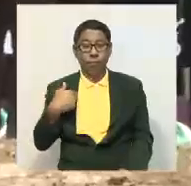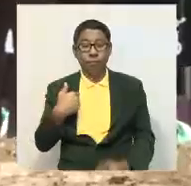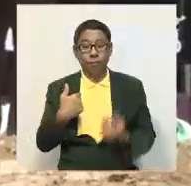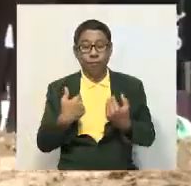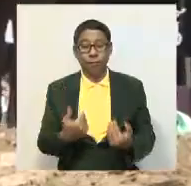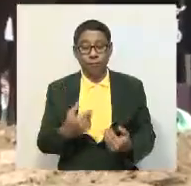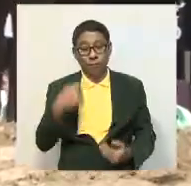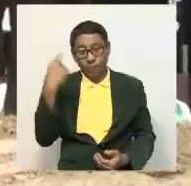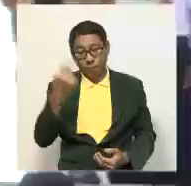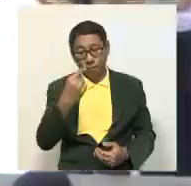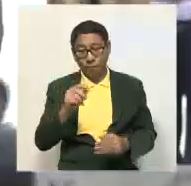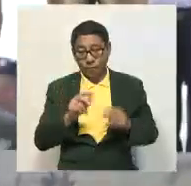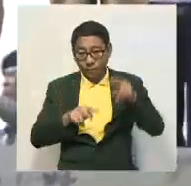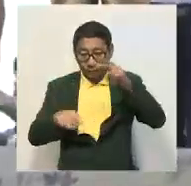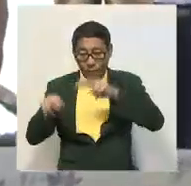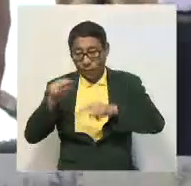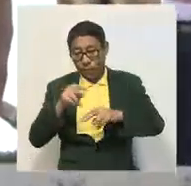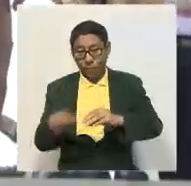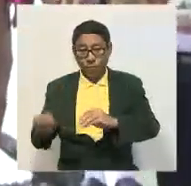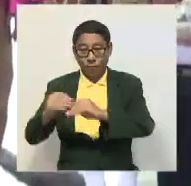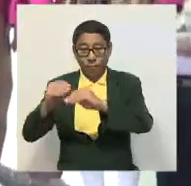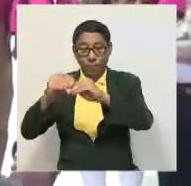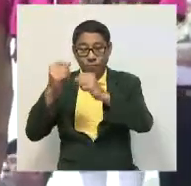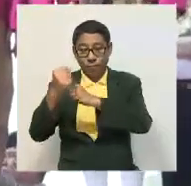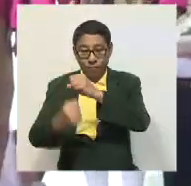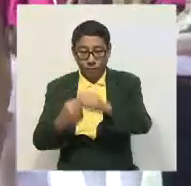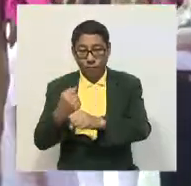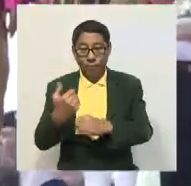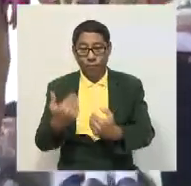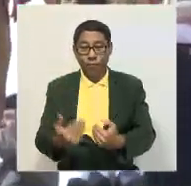มีนักท่องเที่ยวมาเที่ยวชมกันเยอะมากค่ะสำหรับปีนี้นะคะ